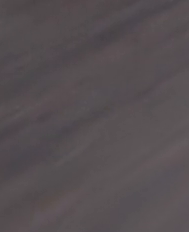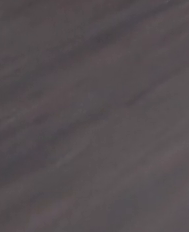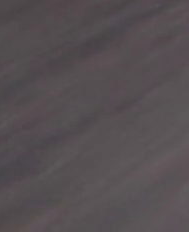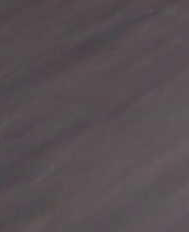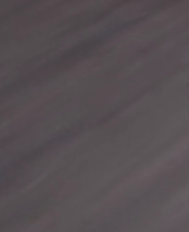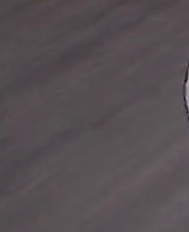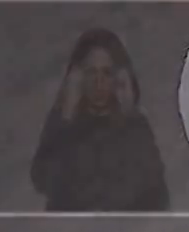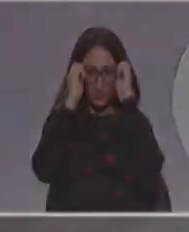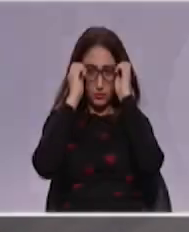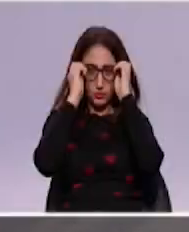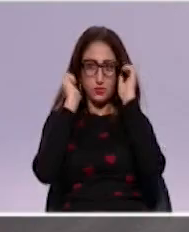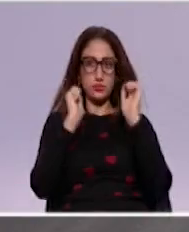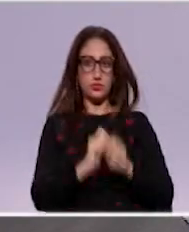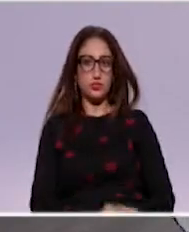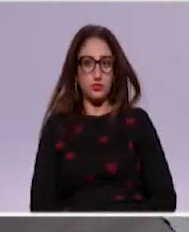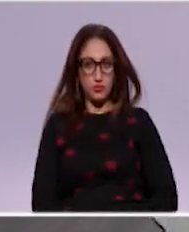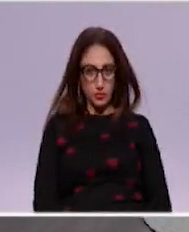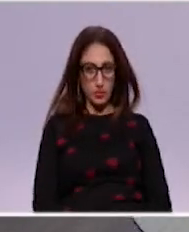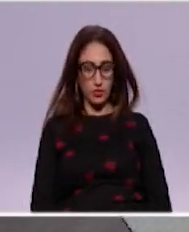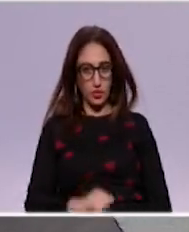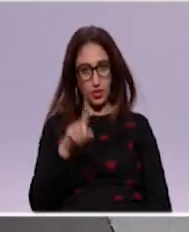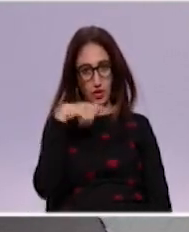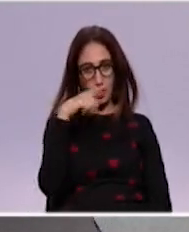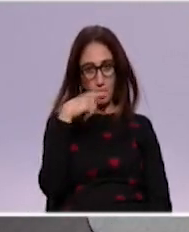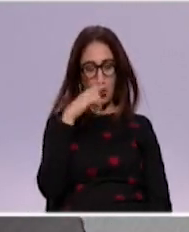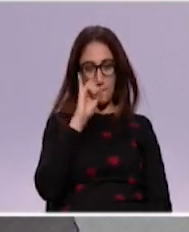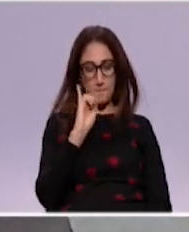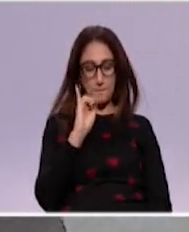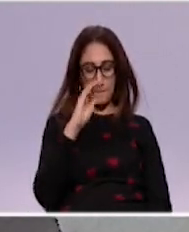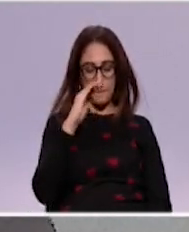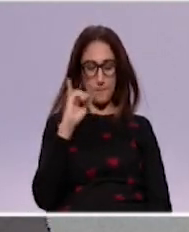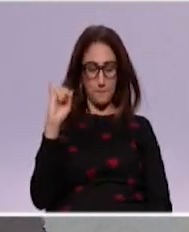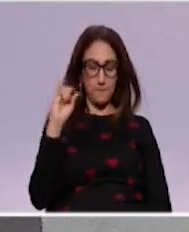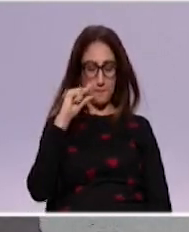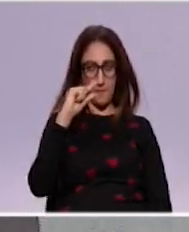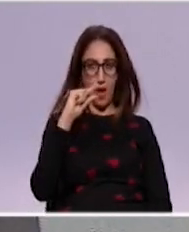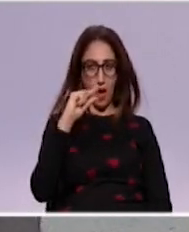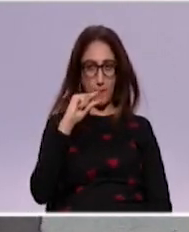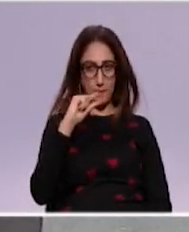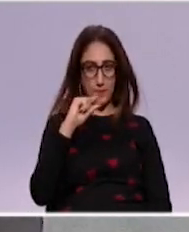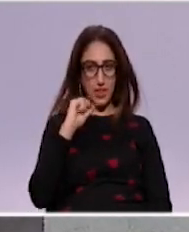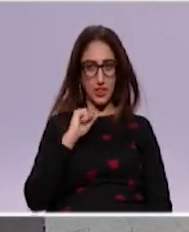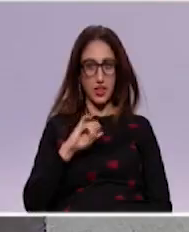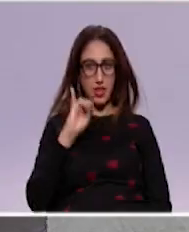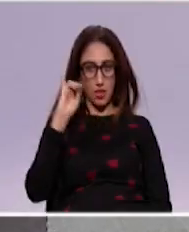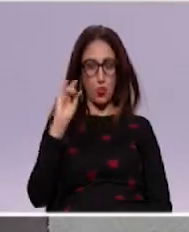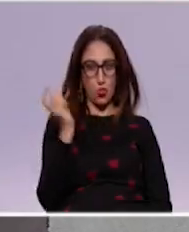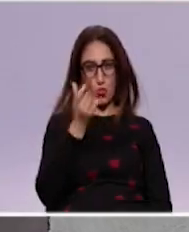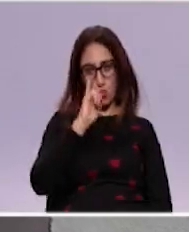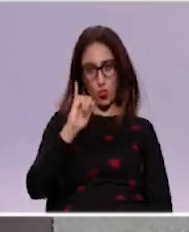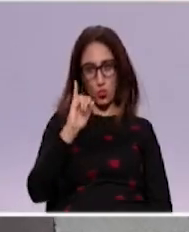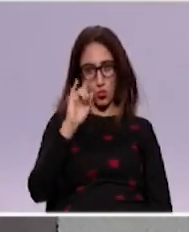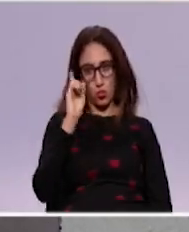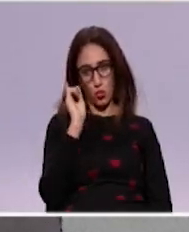جميل شكرا قدمت محمد منير انا عايز اقول حاجة ما جاتش في دماغي الا دلوقتي قول حضرتك سمعت الاغنية